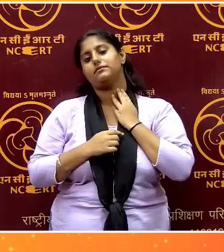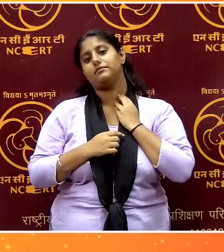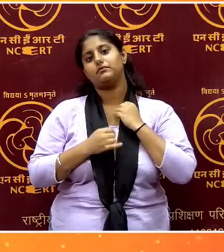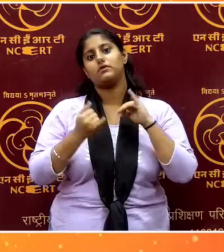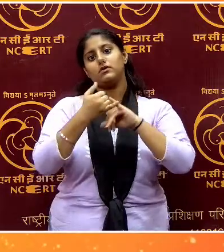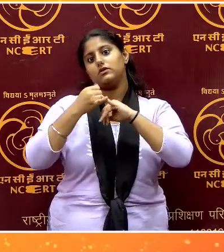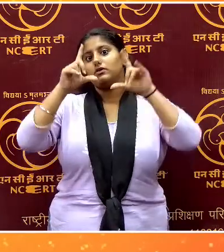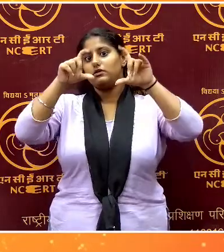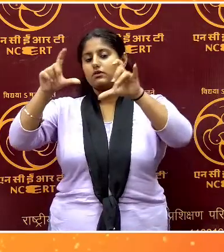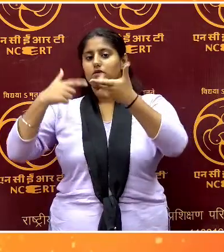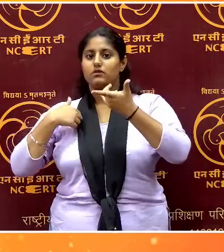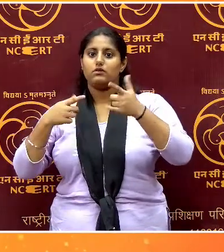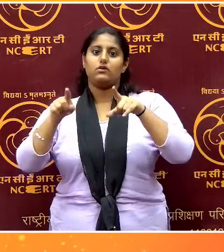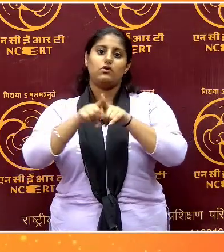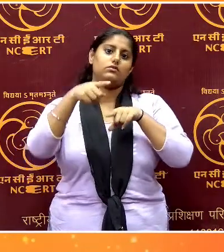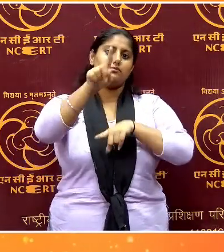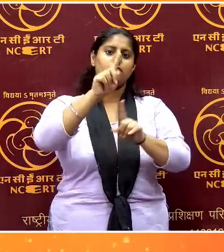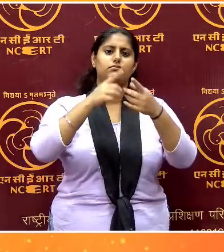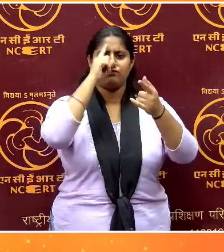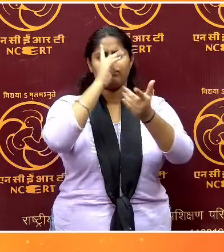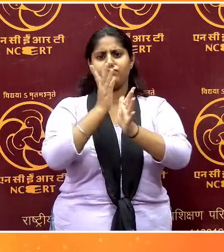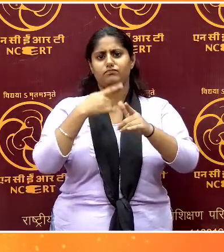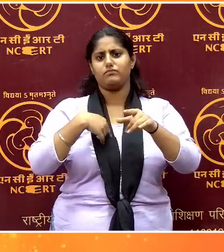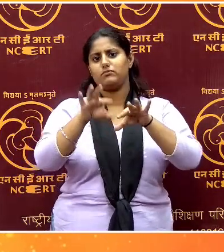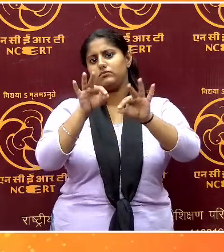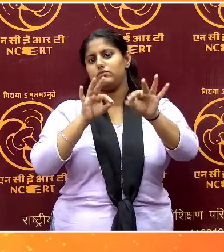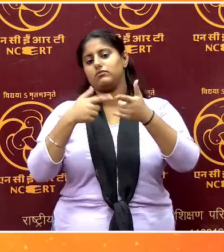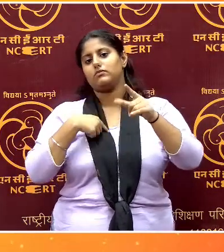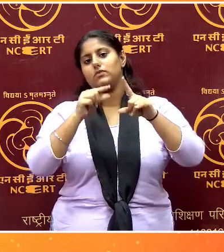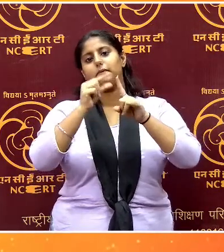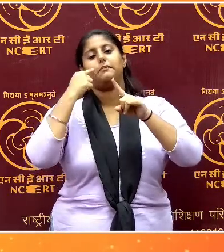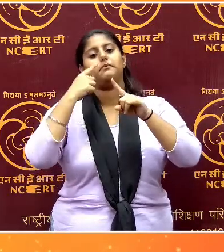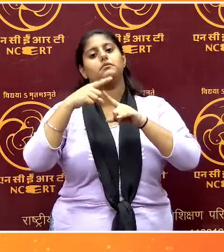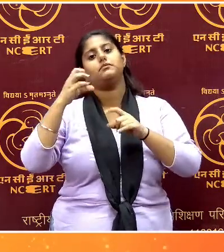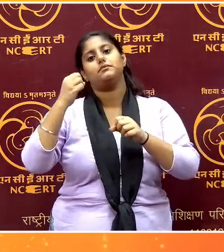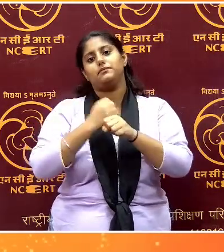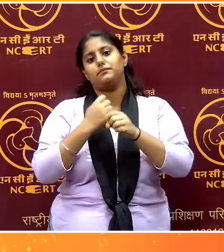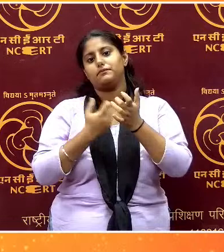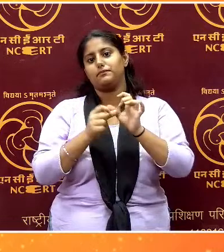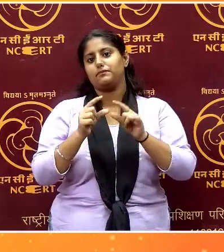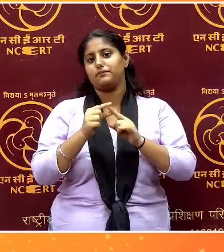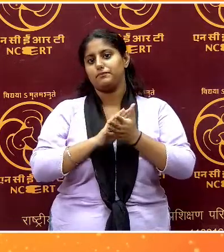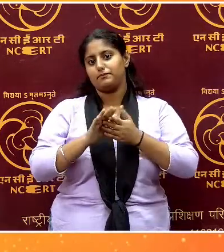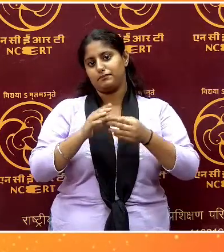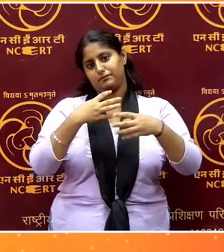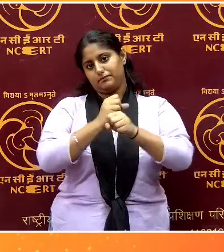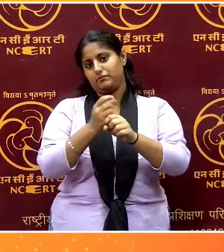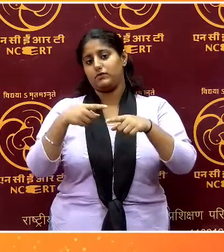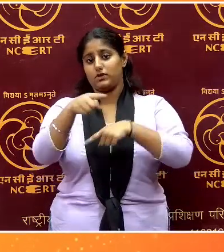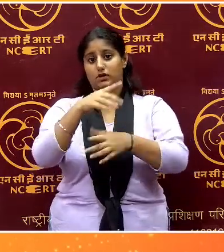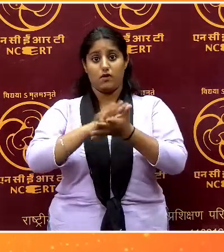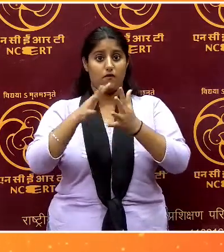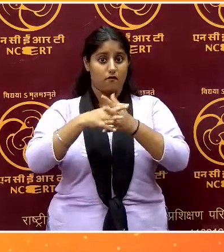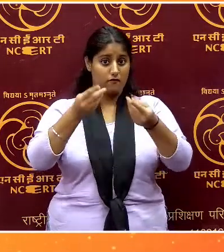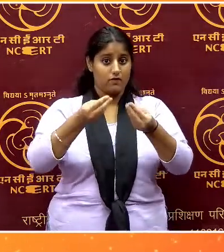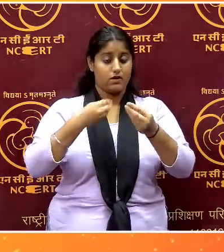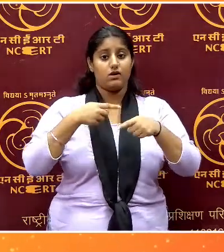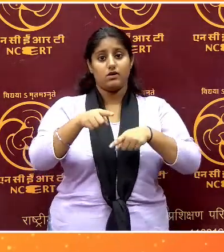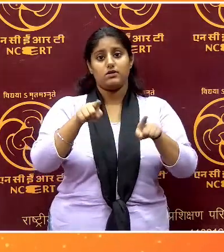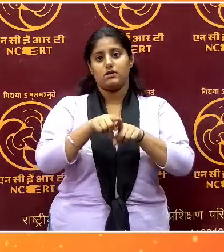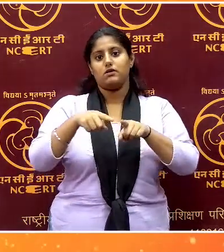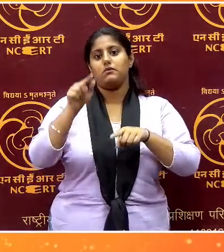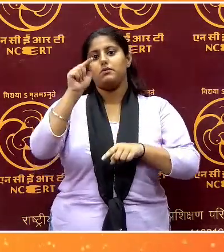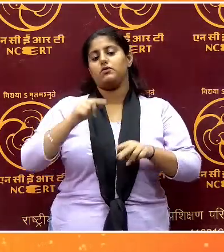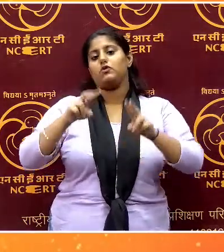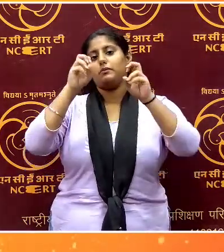answer choose to a us. convenient scale and then draw the pictograph, children. राइट Okay. सो बच्चों, ये रहा आपका होमवर्क, और आपने आज जो टॉपिक सीखा है वो